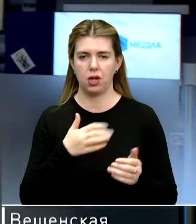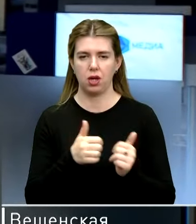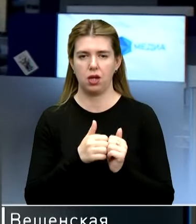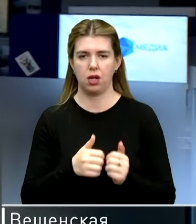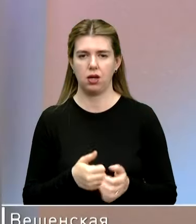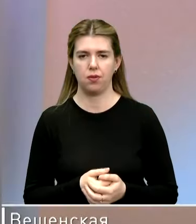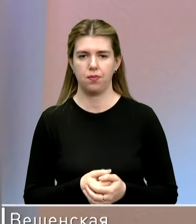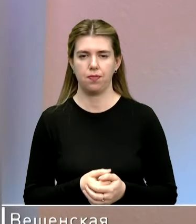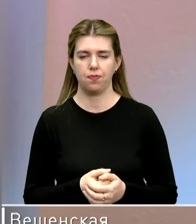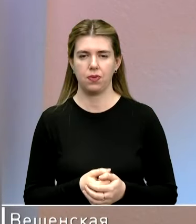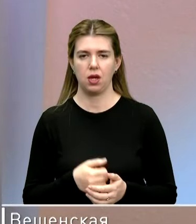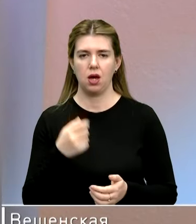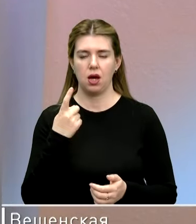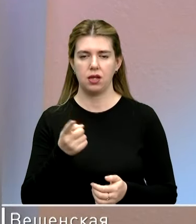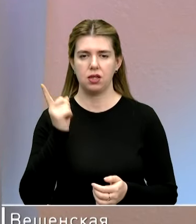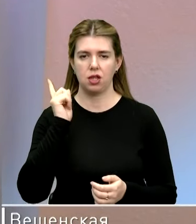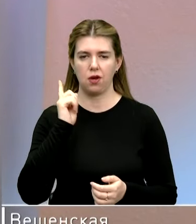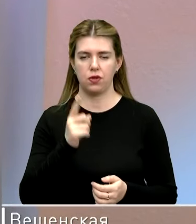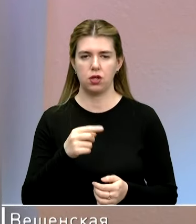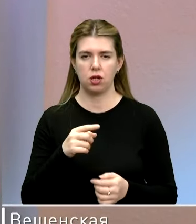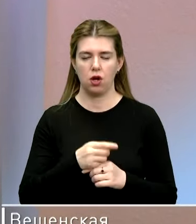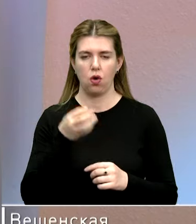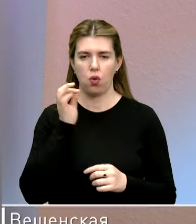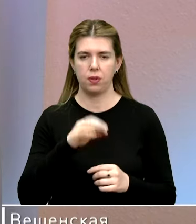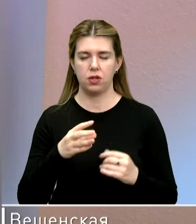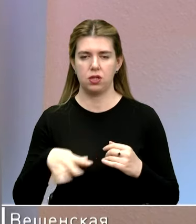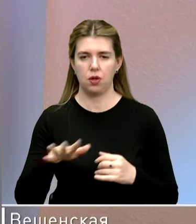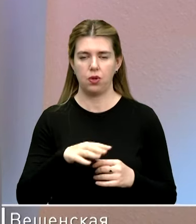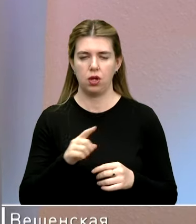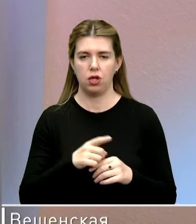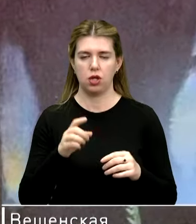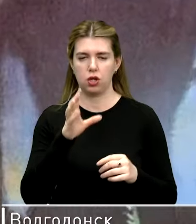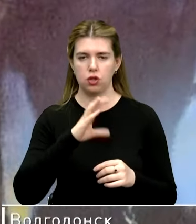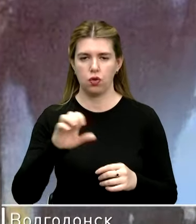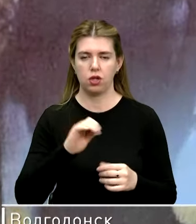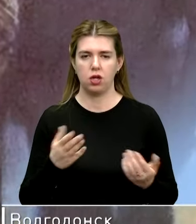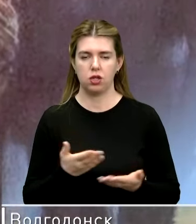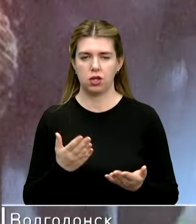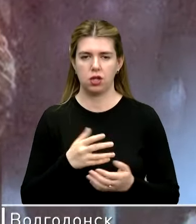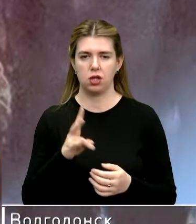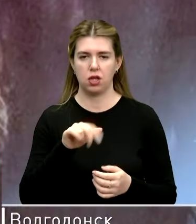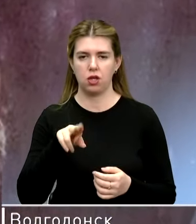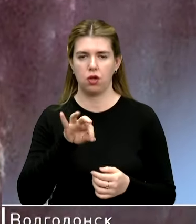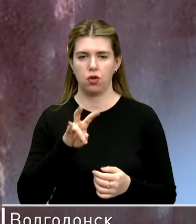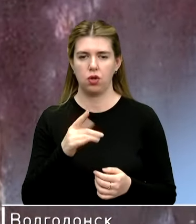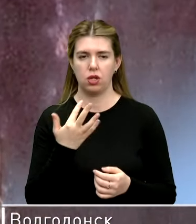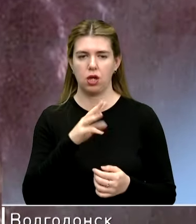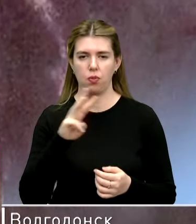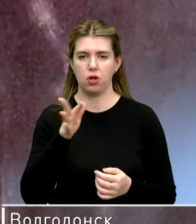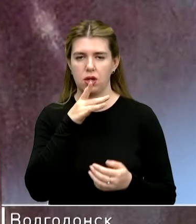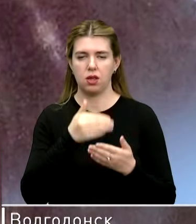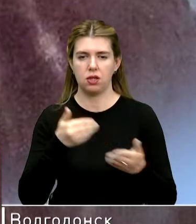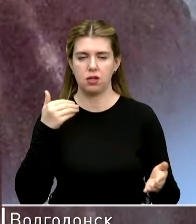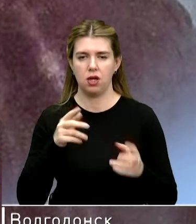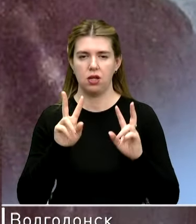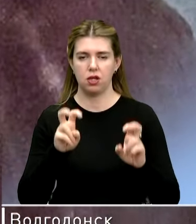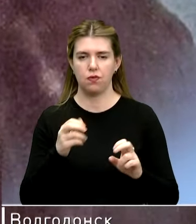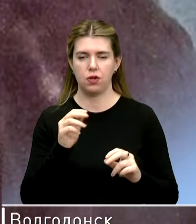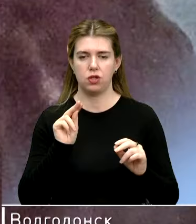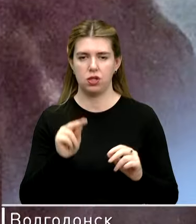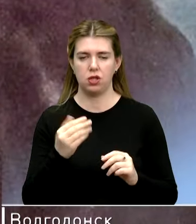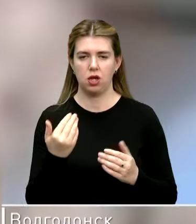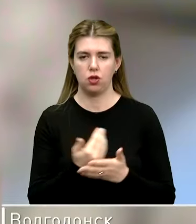Жукова. Один из древнейших опытных на Земле – слон Громова. И жил он на Дону несколько миллионов лет назад. Назвали его